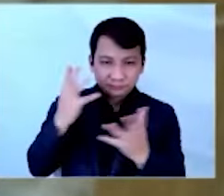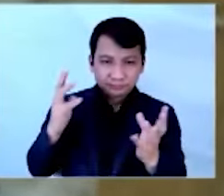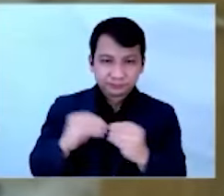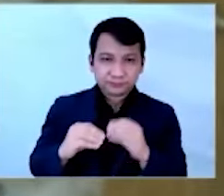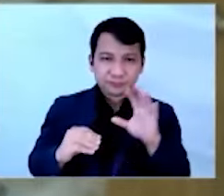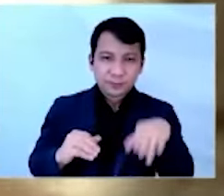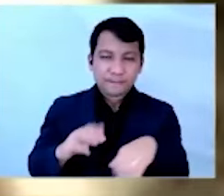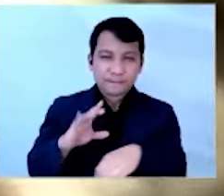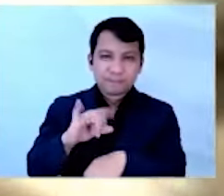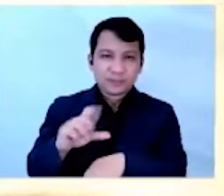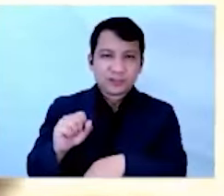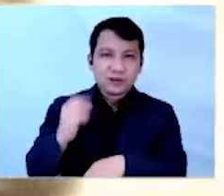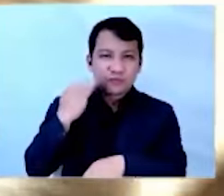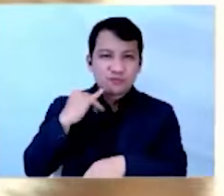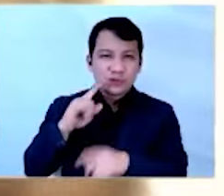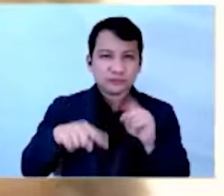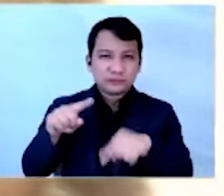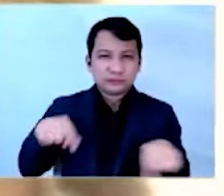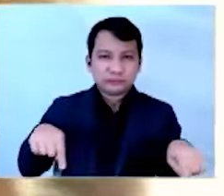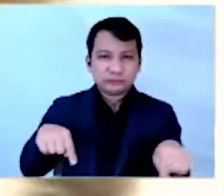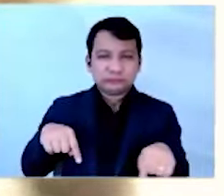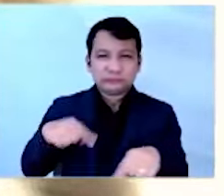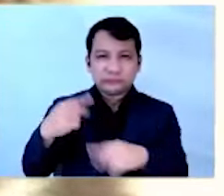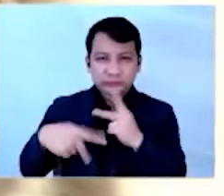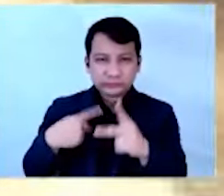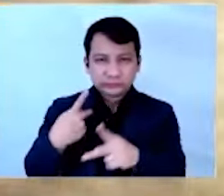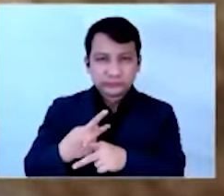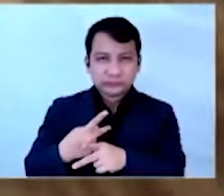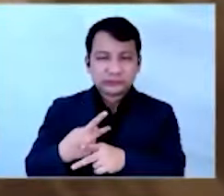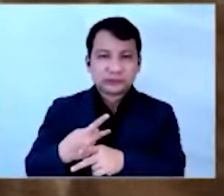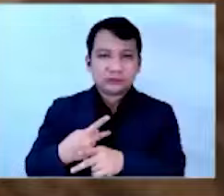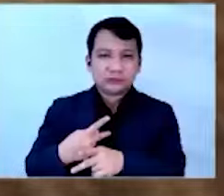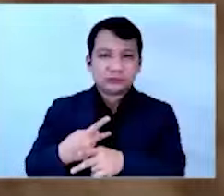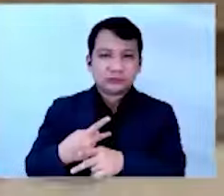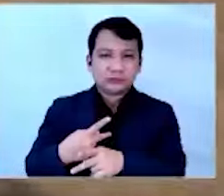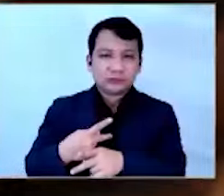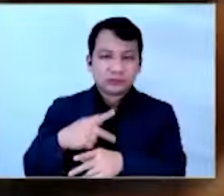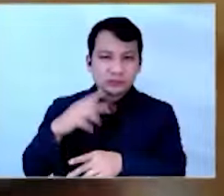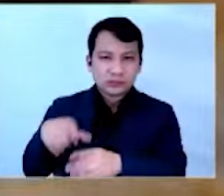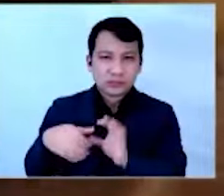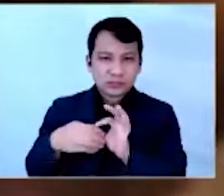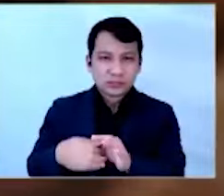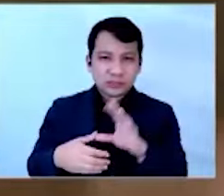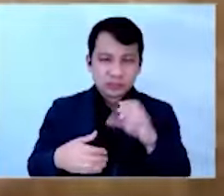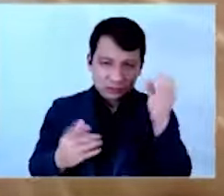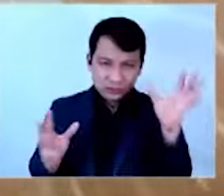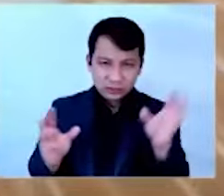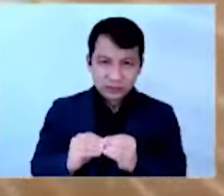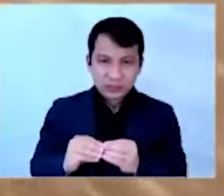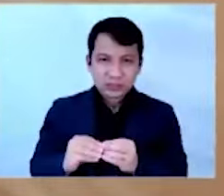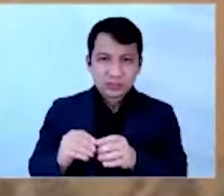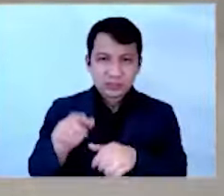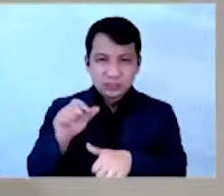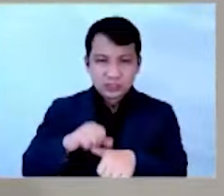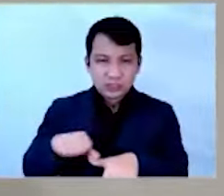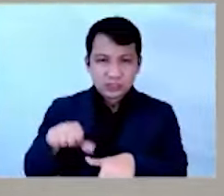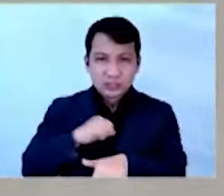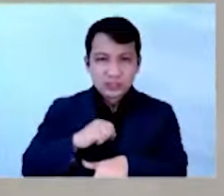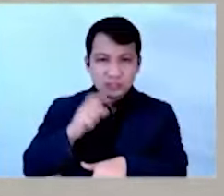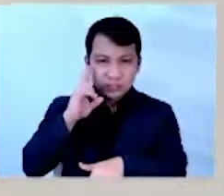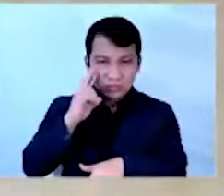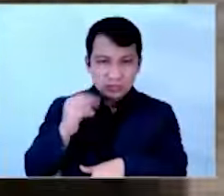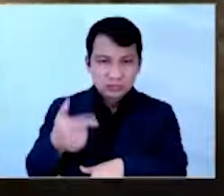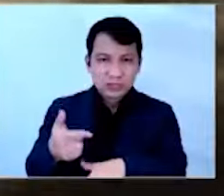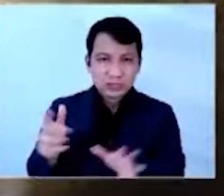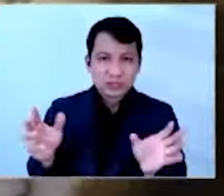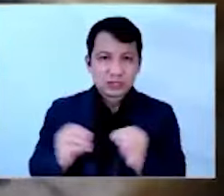ito dahil iba't ibang lahi ng pusa ang makakabanding mo rito. Gaya ng Scottish Fold, American Curl, Ragdoll, Maine